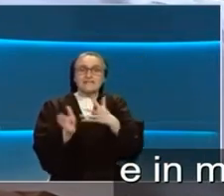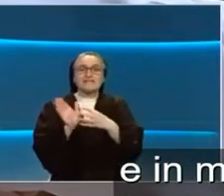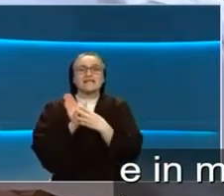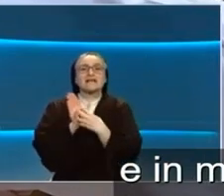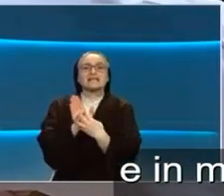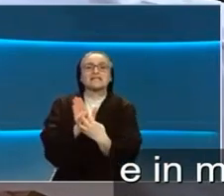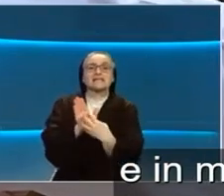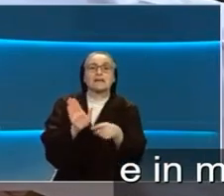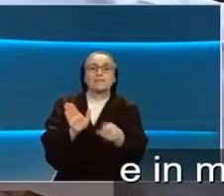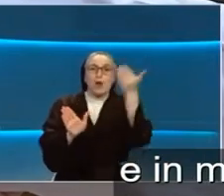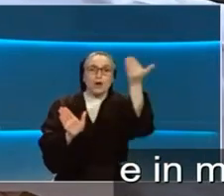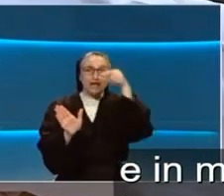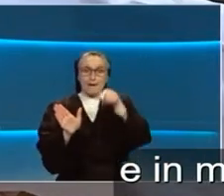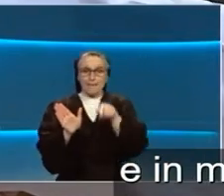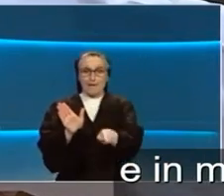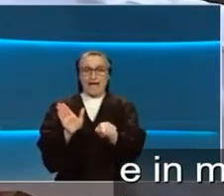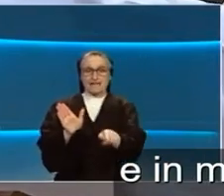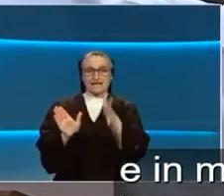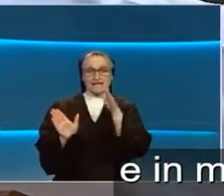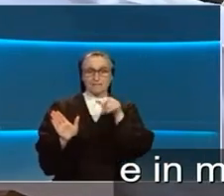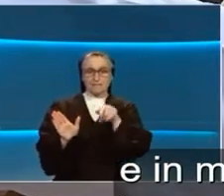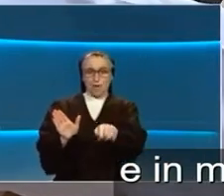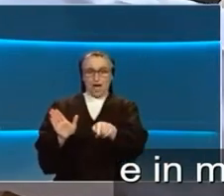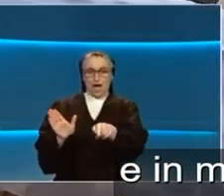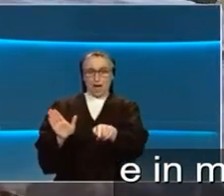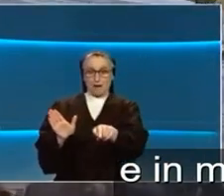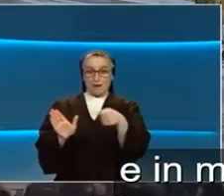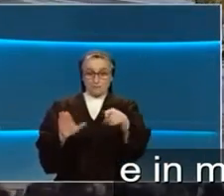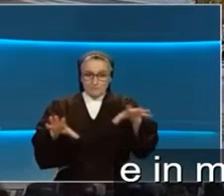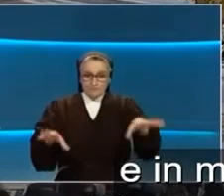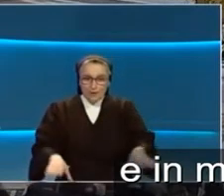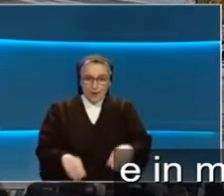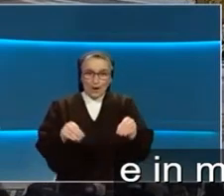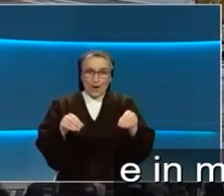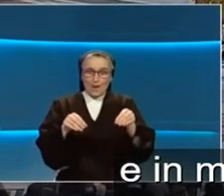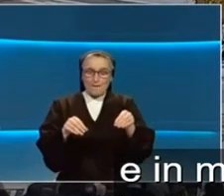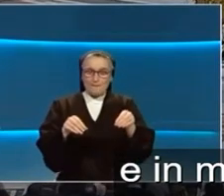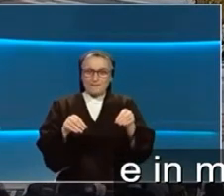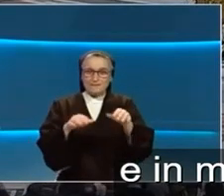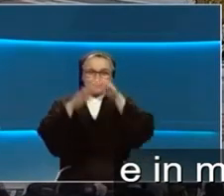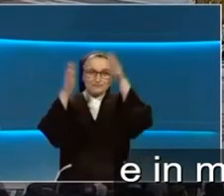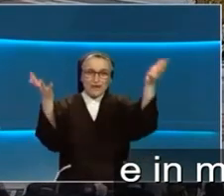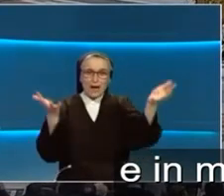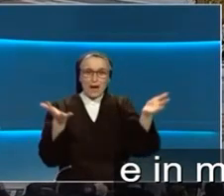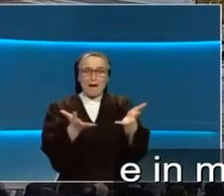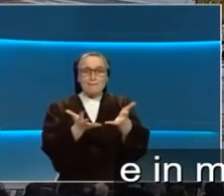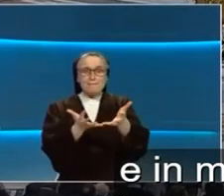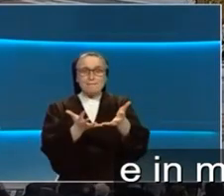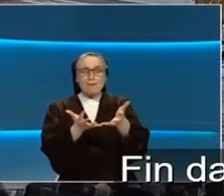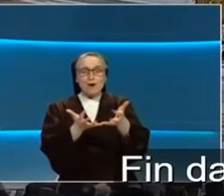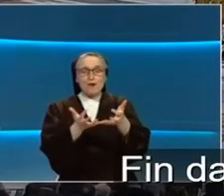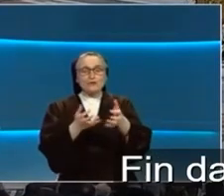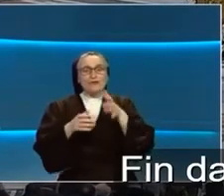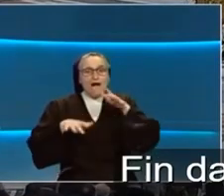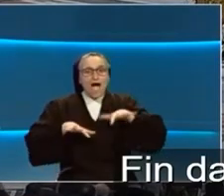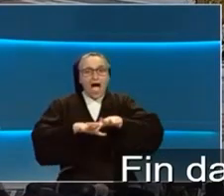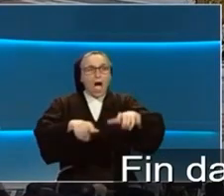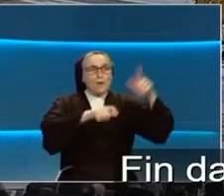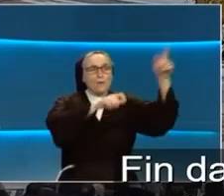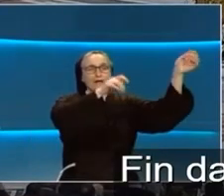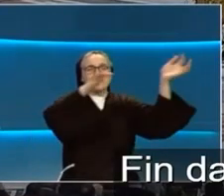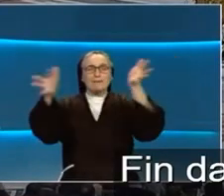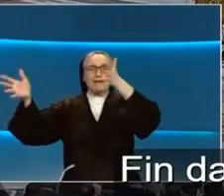segno del battesimo. Fin dalle origini il tuo spirito si librava sulle acque